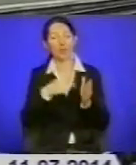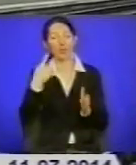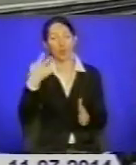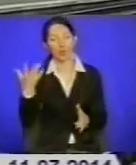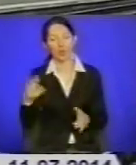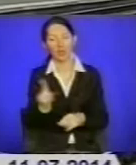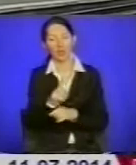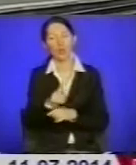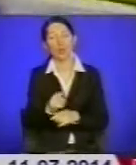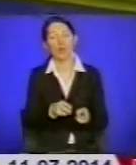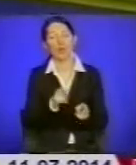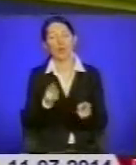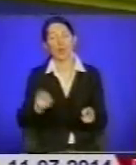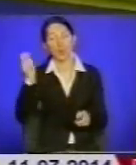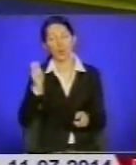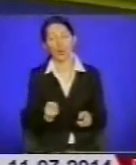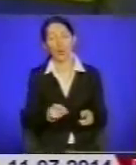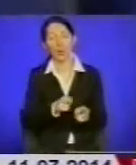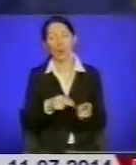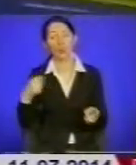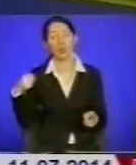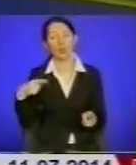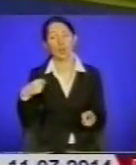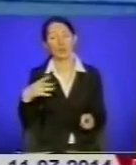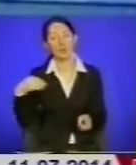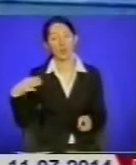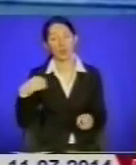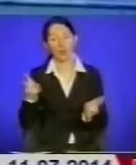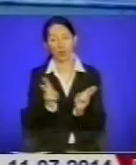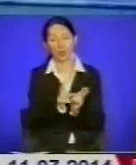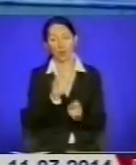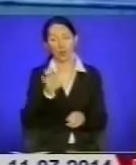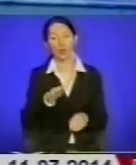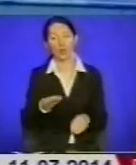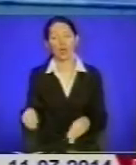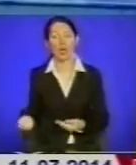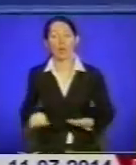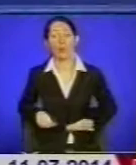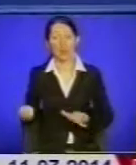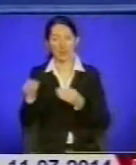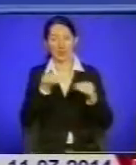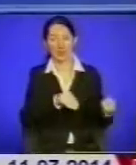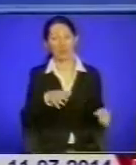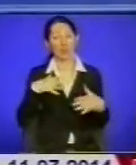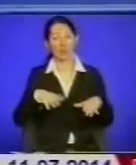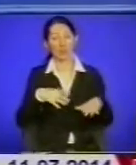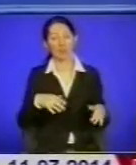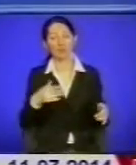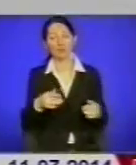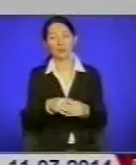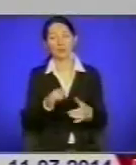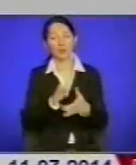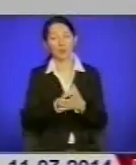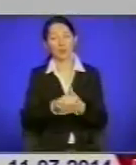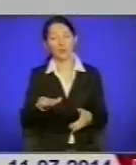на Тернопільський вокзал прибуває поїзд «Одеса-Львів». Зустрічаємо 5 дітей-переселенців з Криму. Театр починається з гардеробу, а